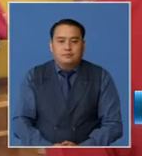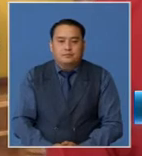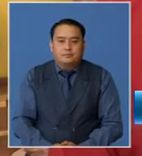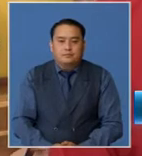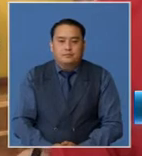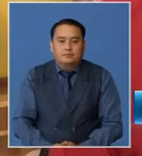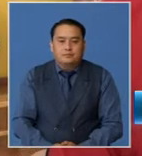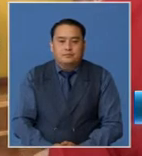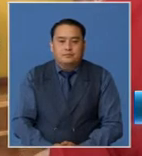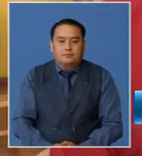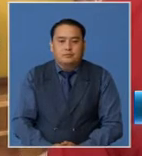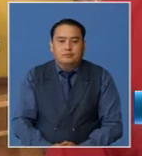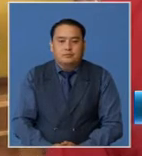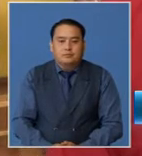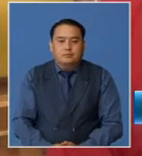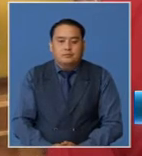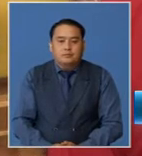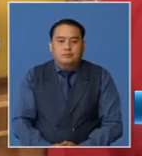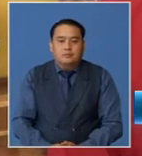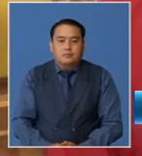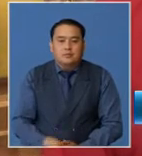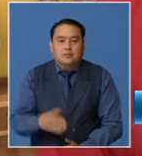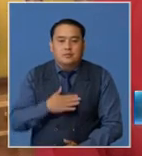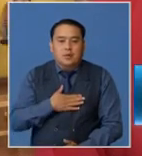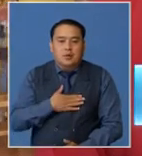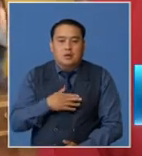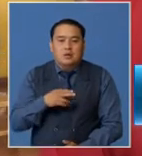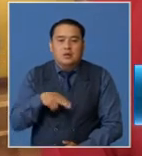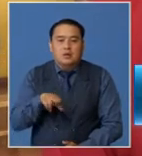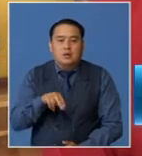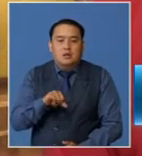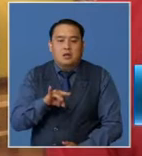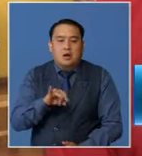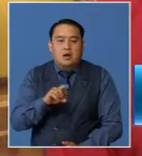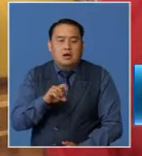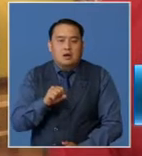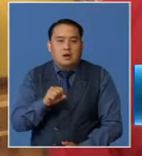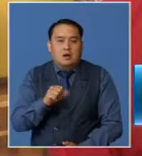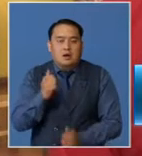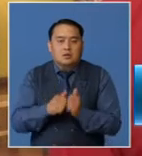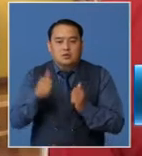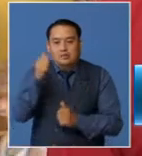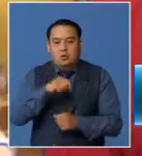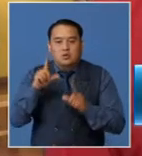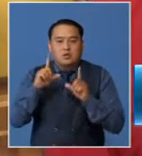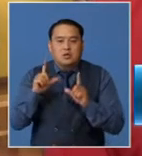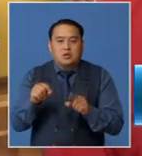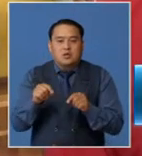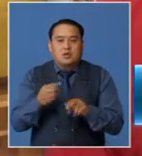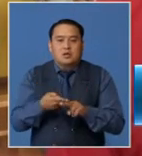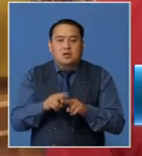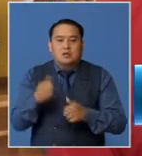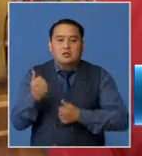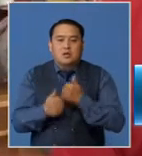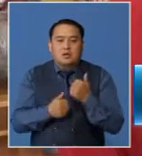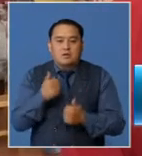Будовгали Диляра, чемпионка области. Она каждый год ездит на такие же